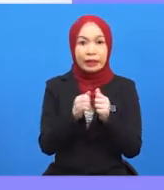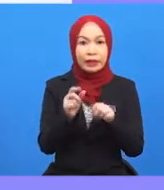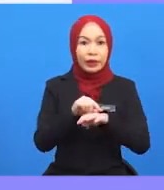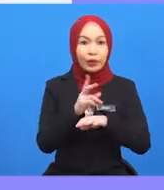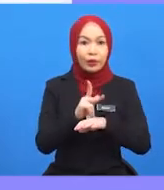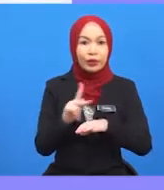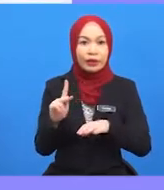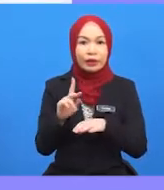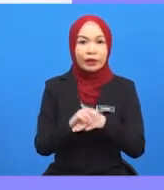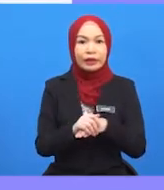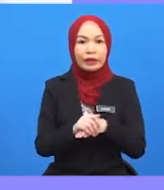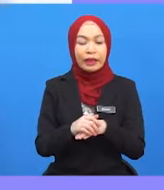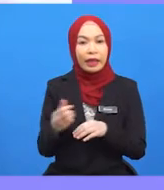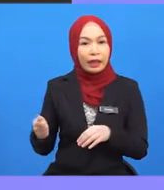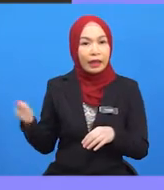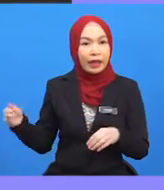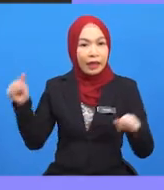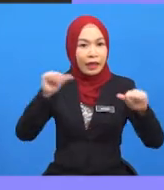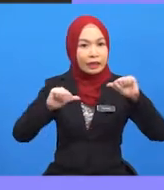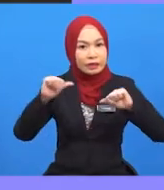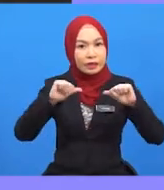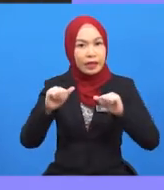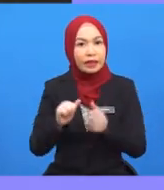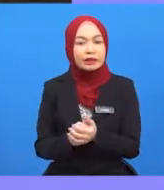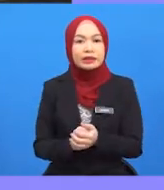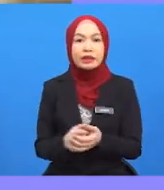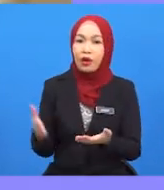Tuangkan ke dalam kon. Titiskan 3